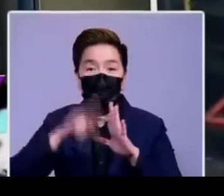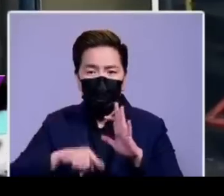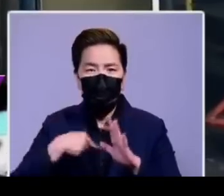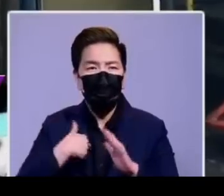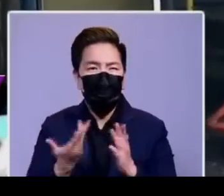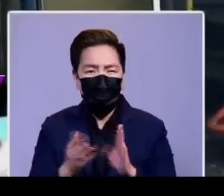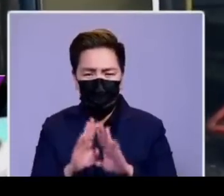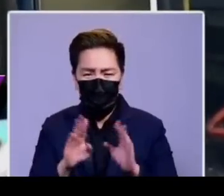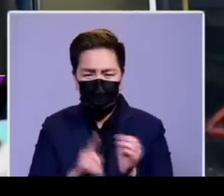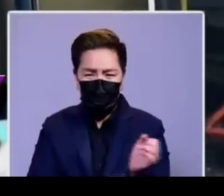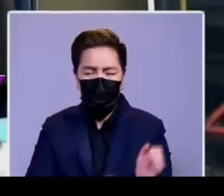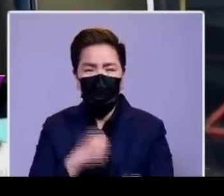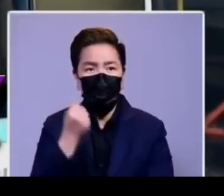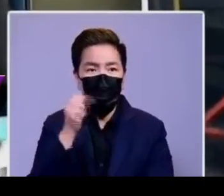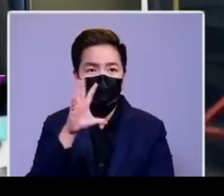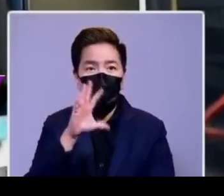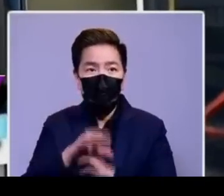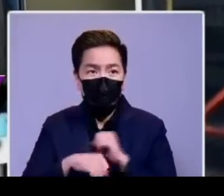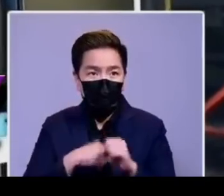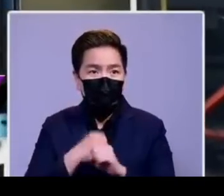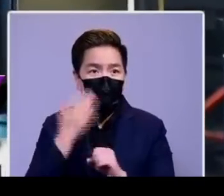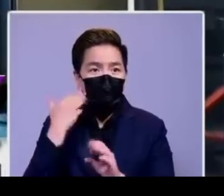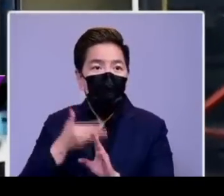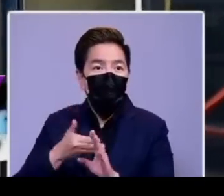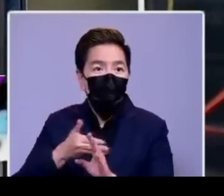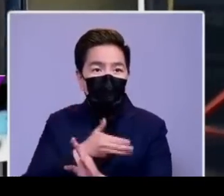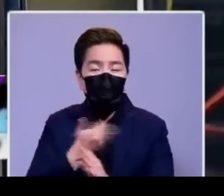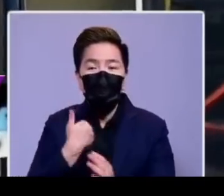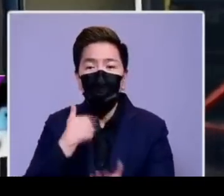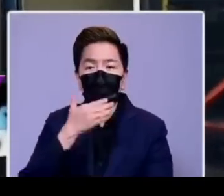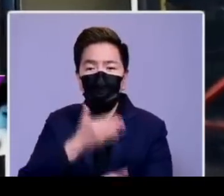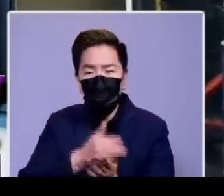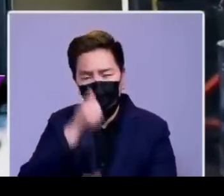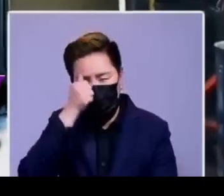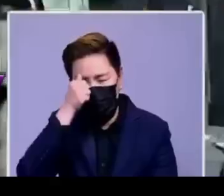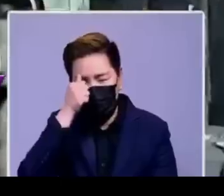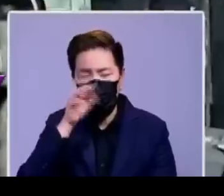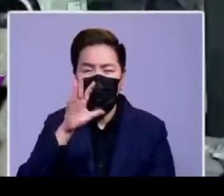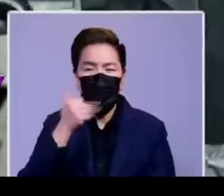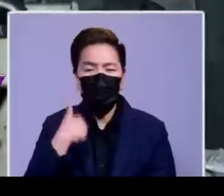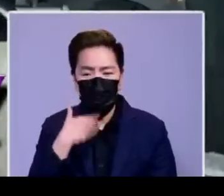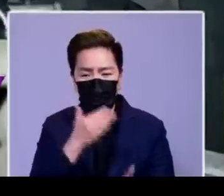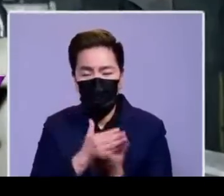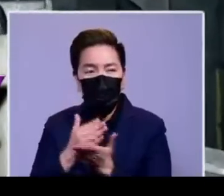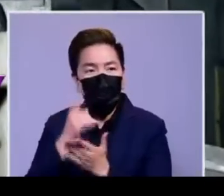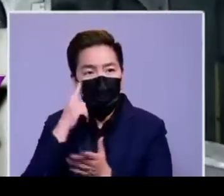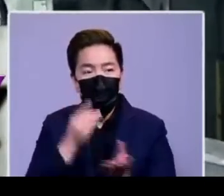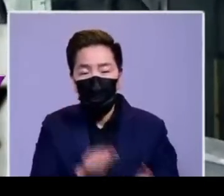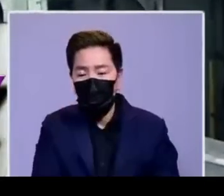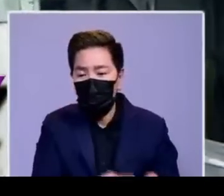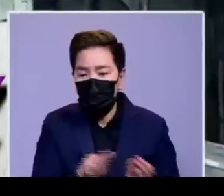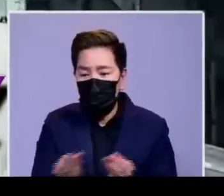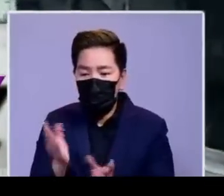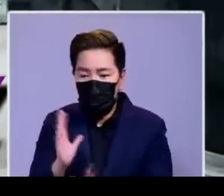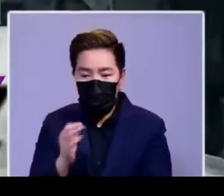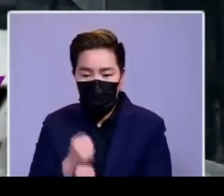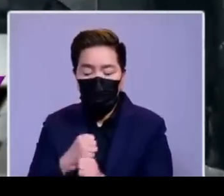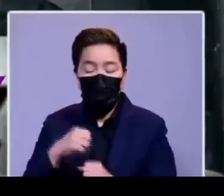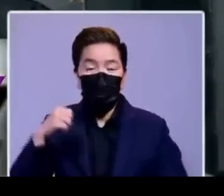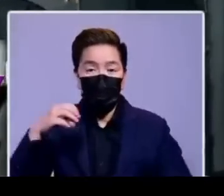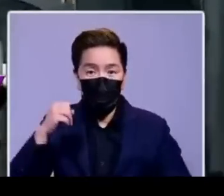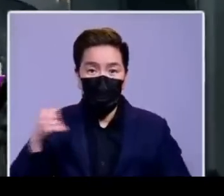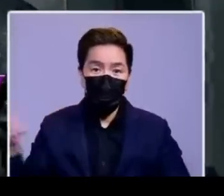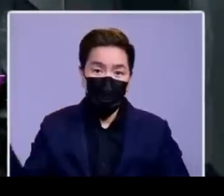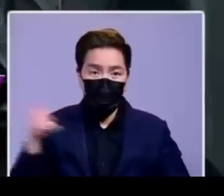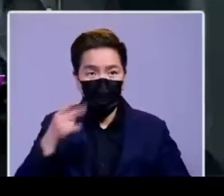ปิดมาประมาณ15ปีแล้วและช่วงก่อนเกิดเหตุเนี่ยมันเป็นช่วงวันหยุดยาวซึ่งทางโรงงานเนี่ยก็ได้มีการมอบหมายให้ทางช่างไฟฟ้าเนี่ย